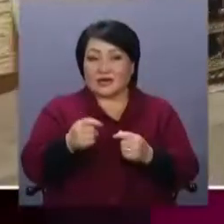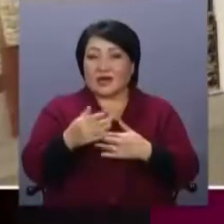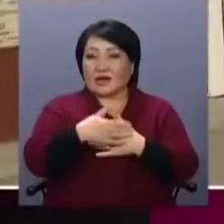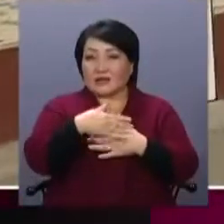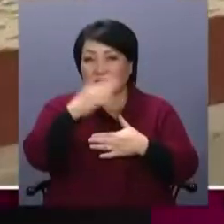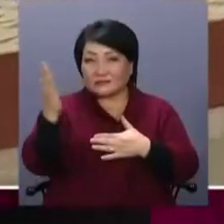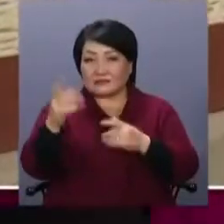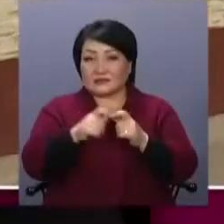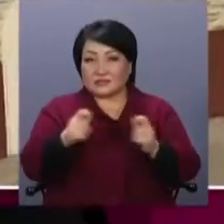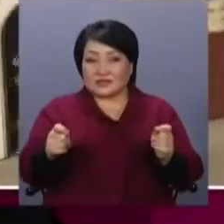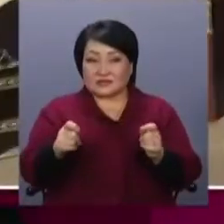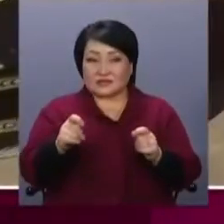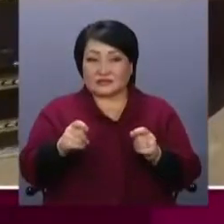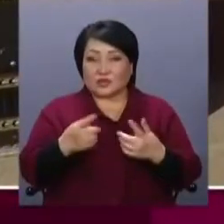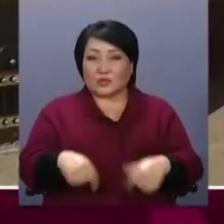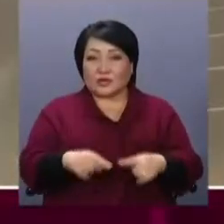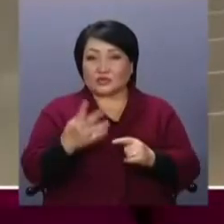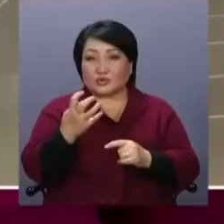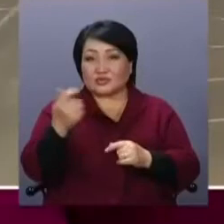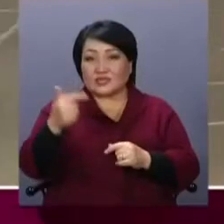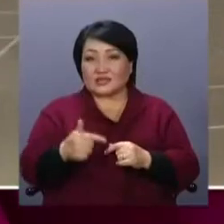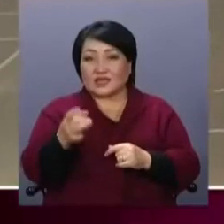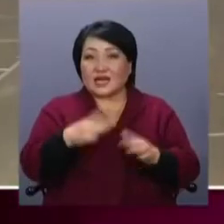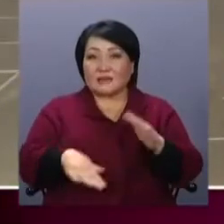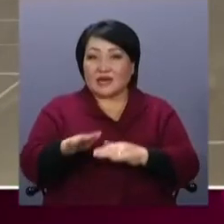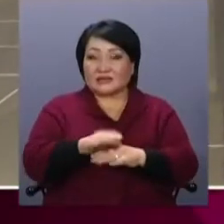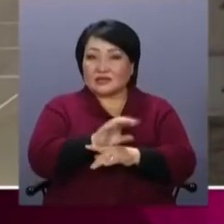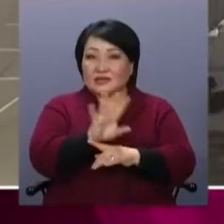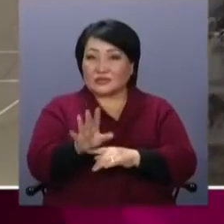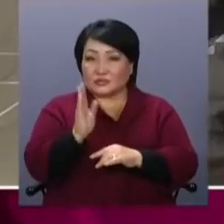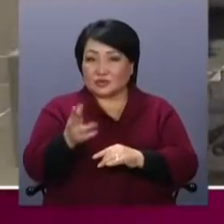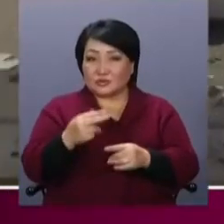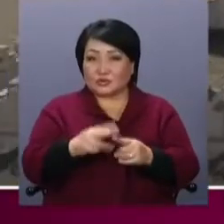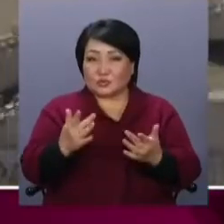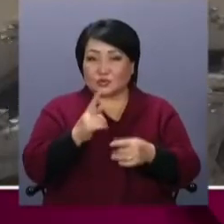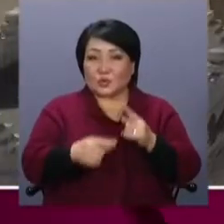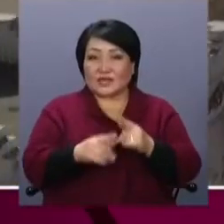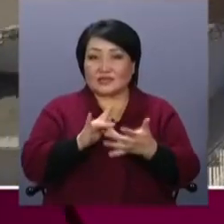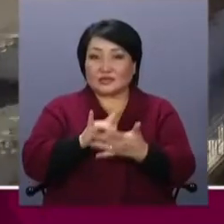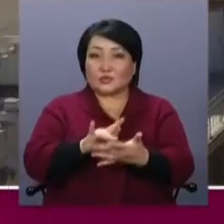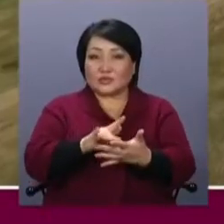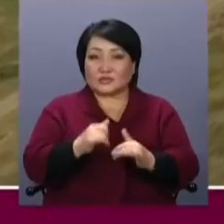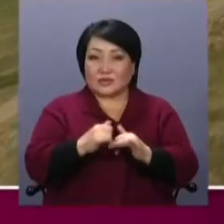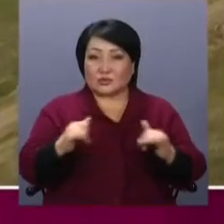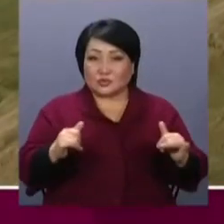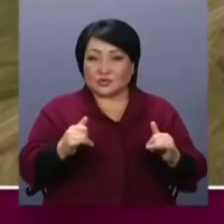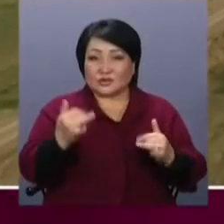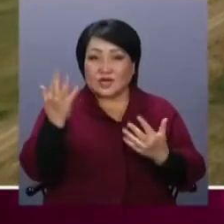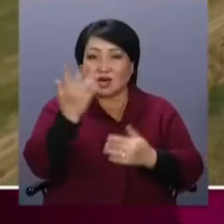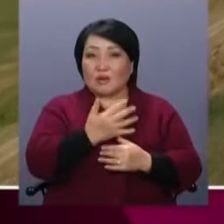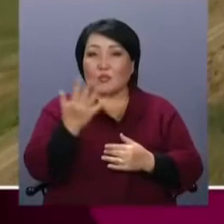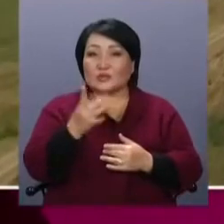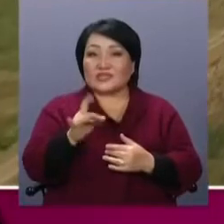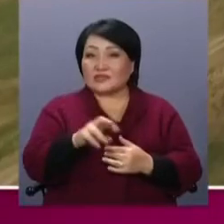мәдени орталық 400 гектарлы аумақты қамтитын болады. Бұл туралы бүгін отандық туризмді дамытудағы музейлердің ролі тақырыбында